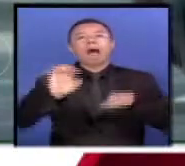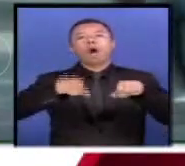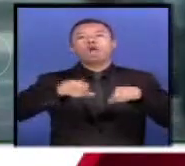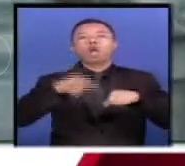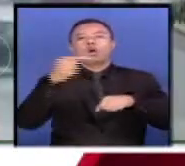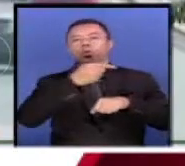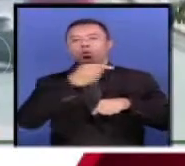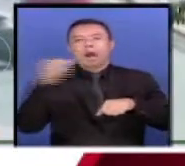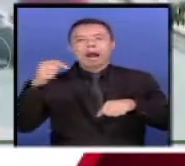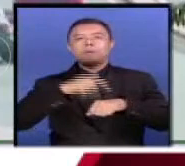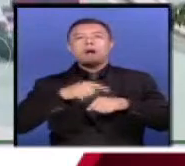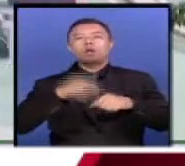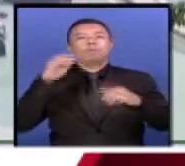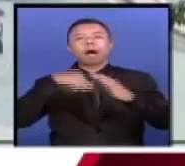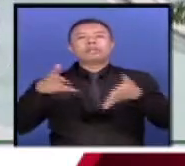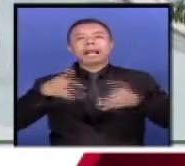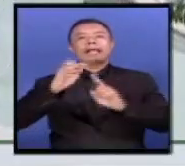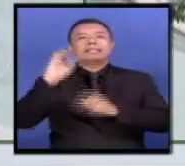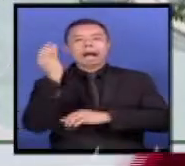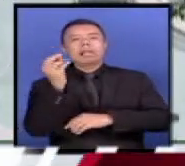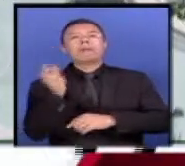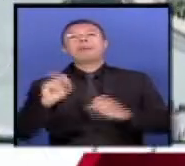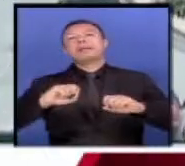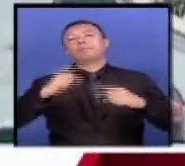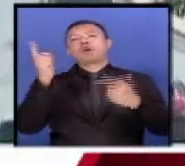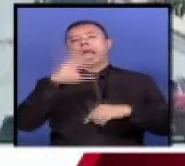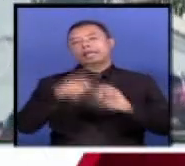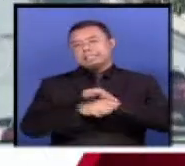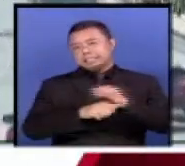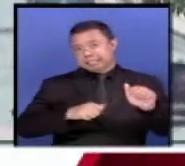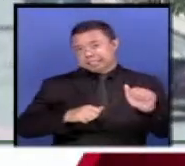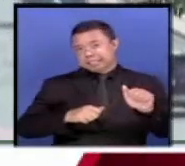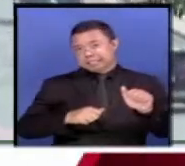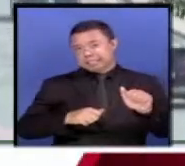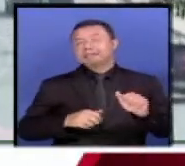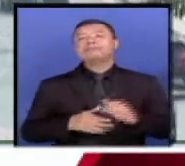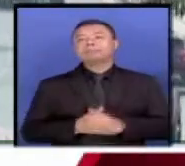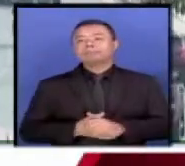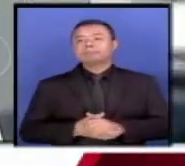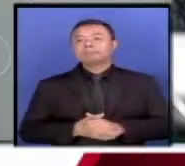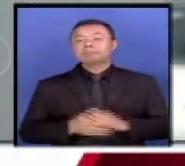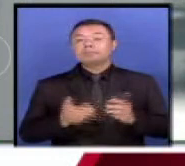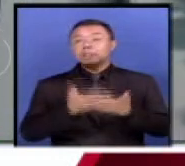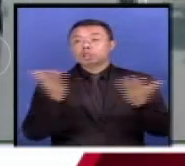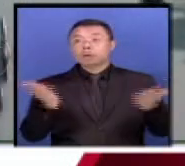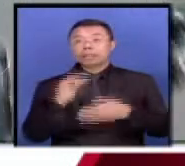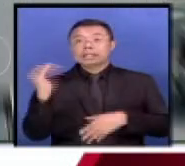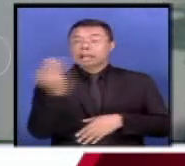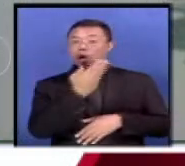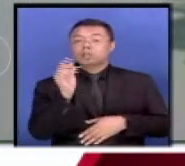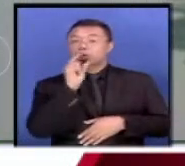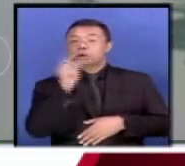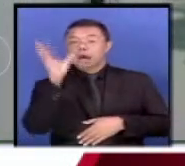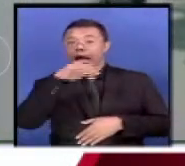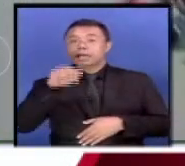berlalu lintas di tengah kota Jakarta berkenaan dengan liburan hari Idul Adha. Begitu Faris, Jasmin. Bagaimana di situasi lalu lintas untuk